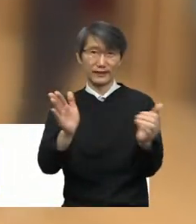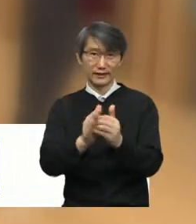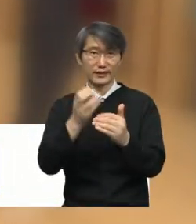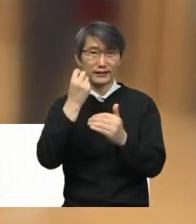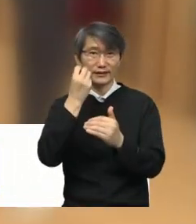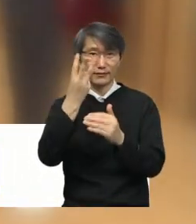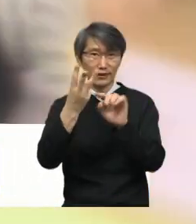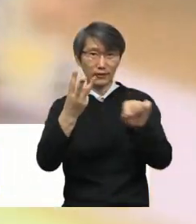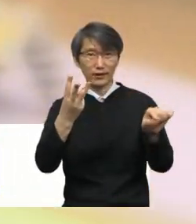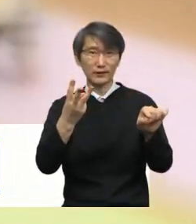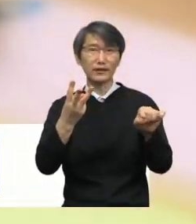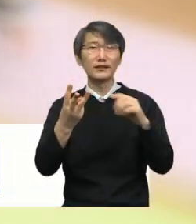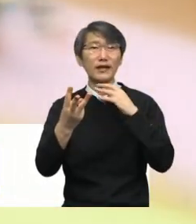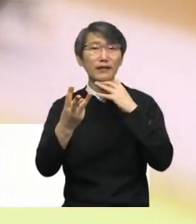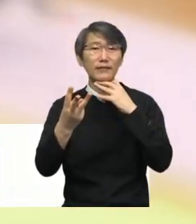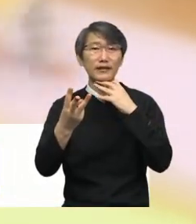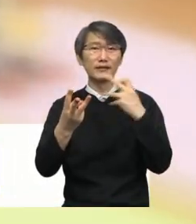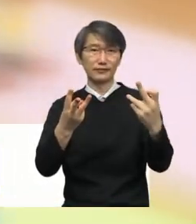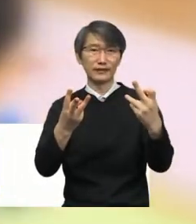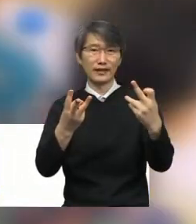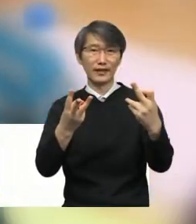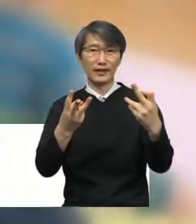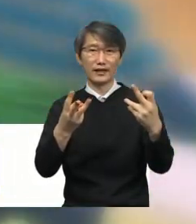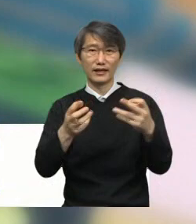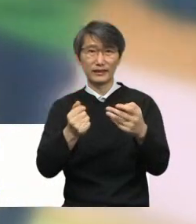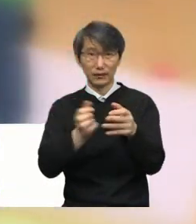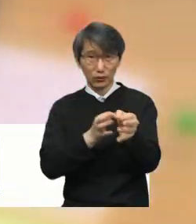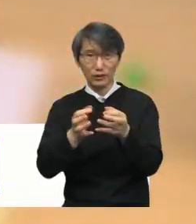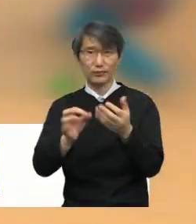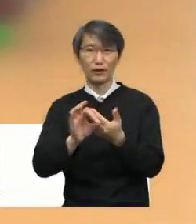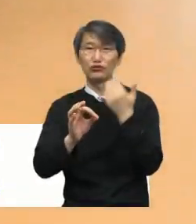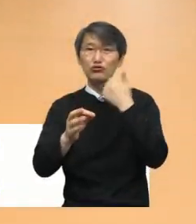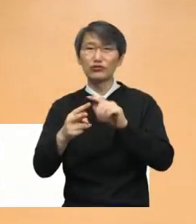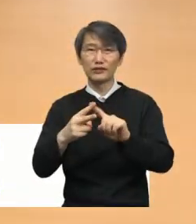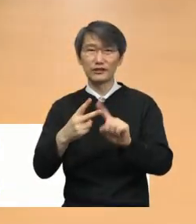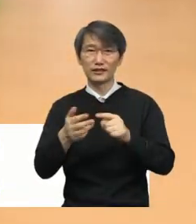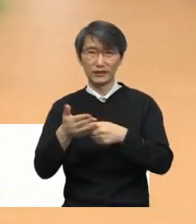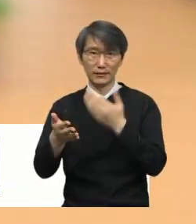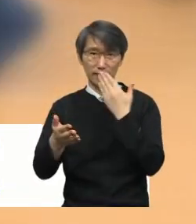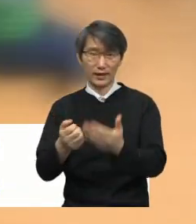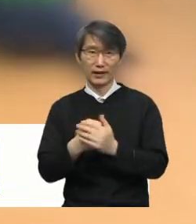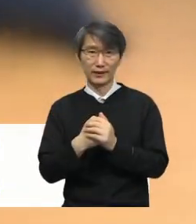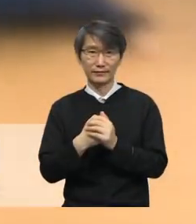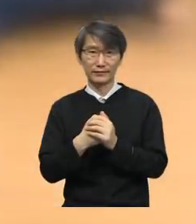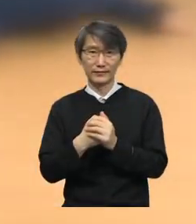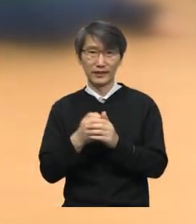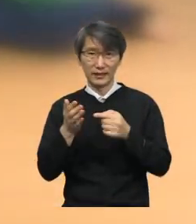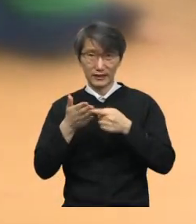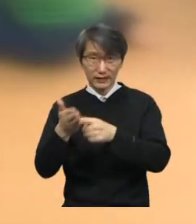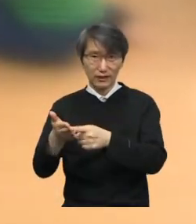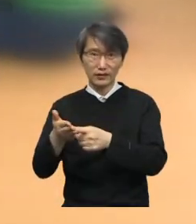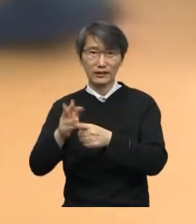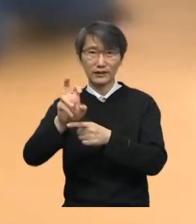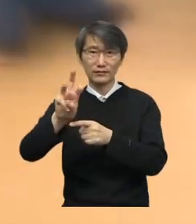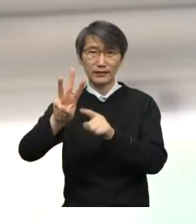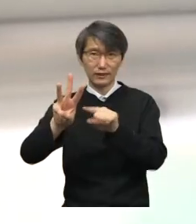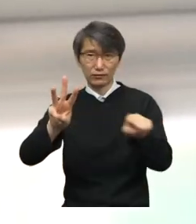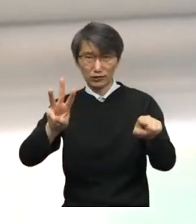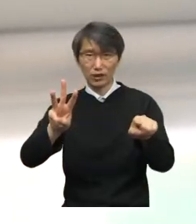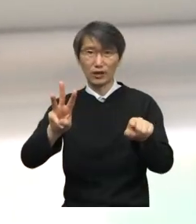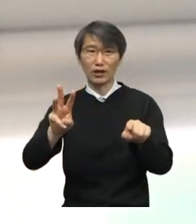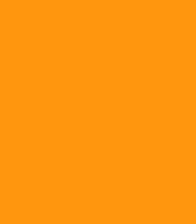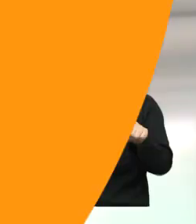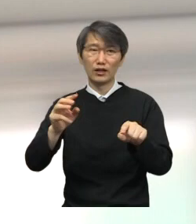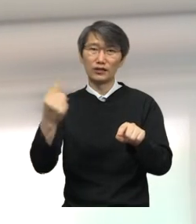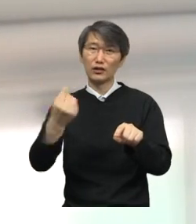3개월에서 만 12세 이하 자녀를 둔 소상공인이면 누구나 신청 가능합니다 신청은 3회부터며